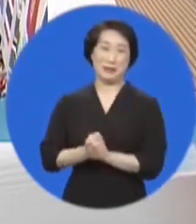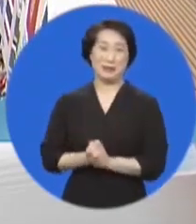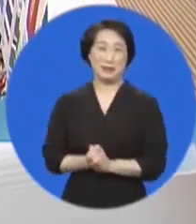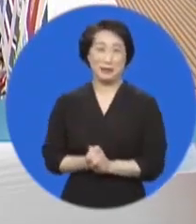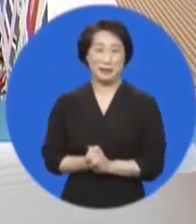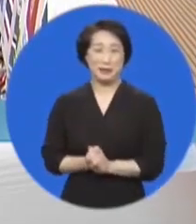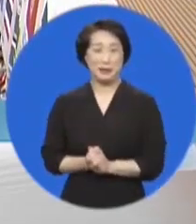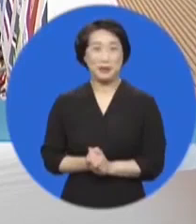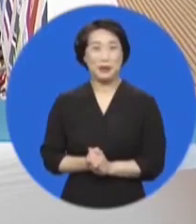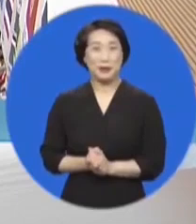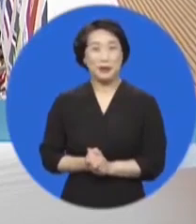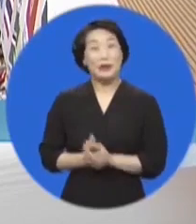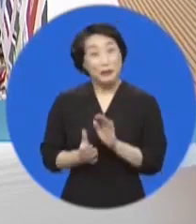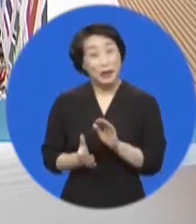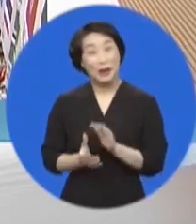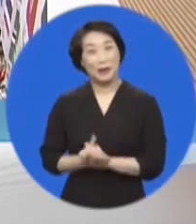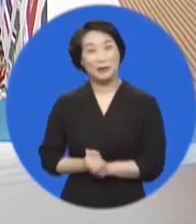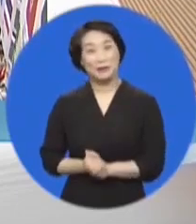예,